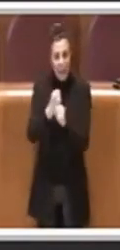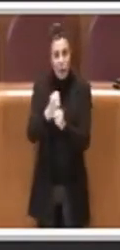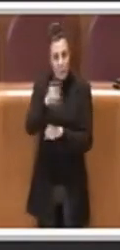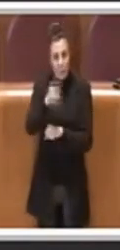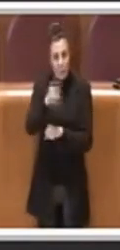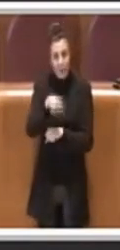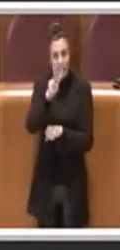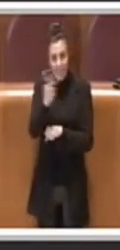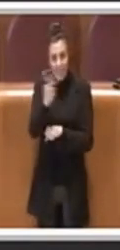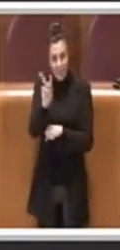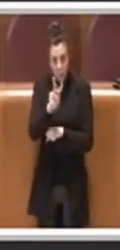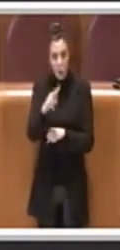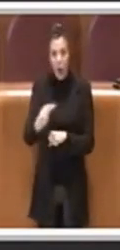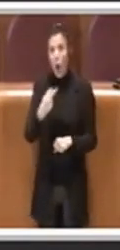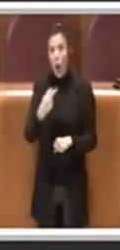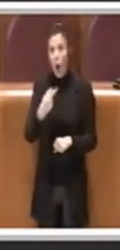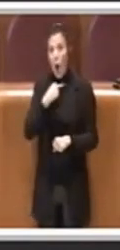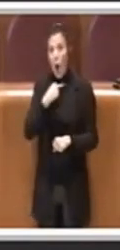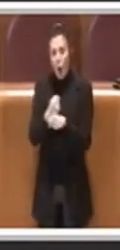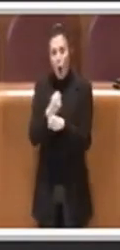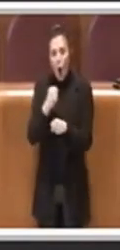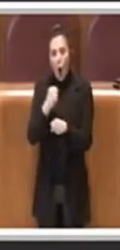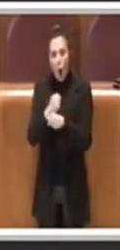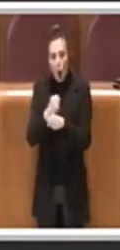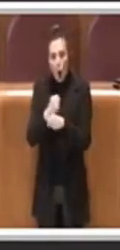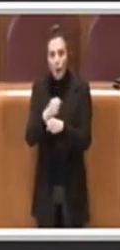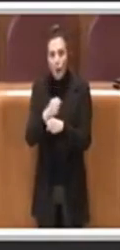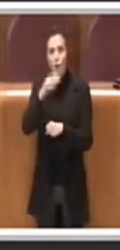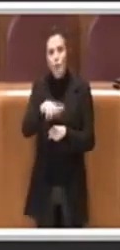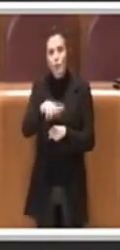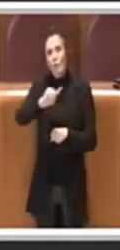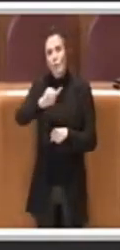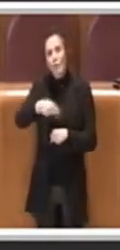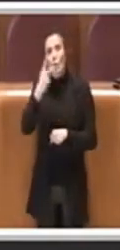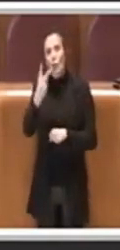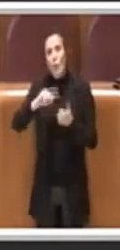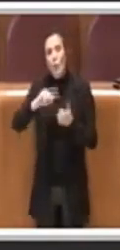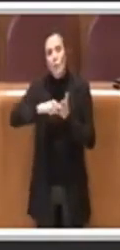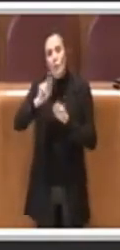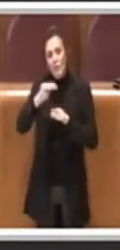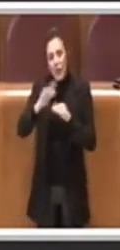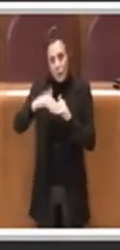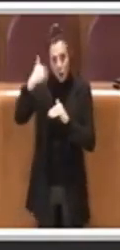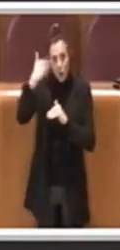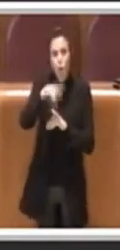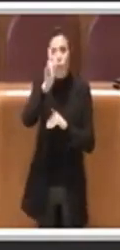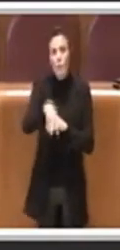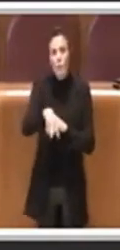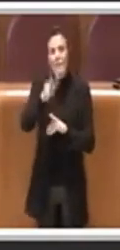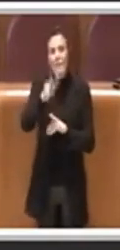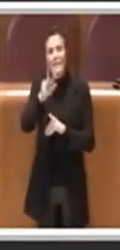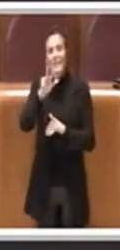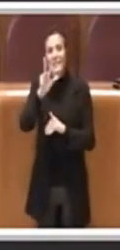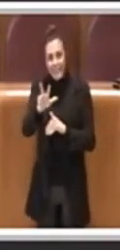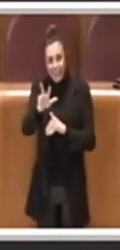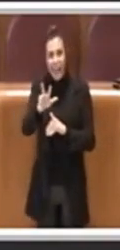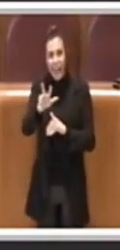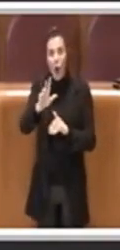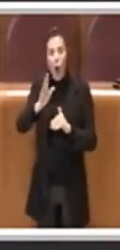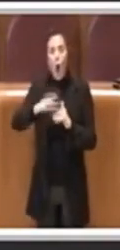sarà obbligatorio quelle opere oltre 5,2 milioni di euro ed al 2023 per le opere oltre il milione di